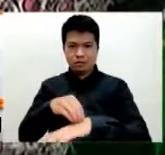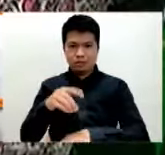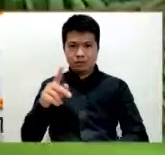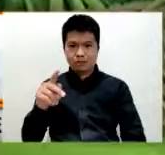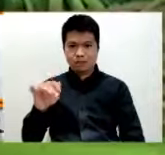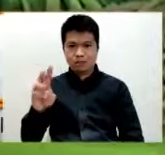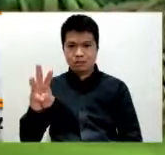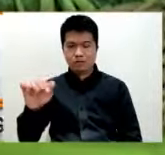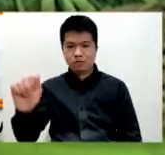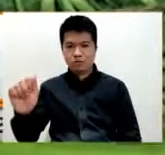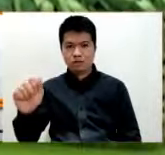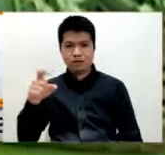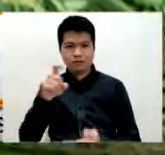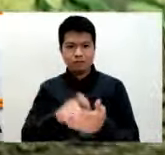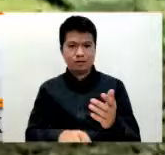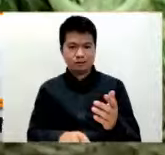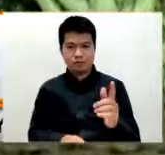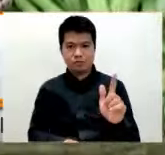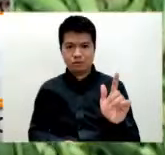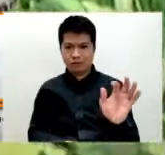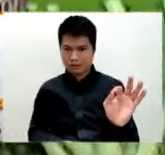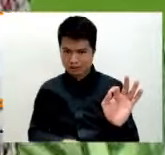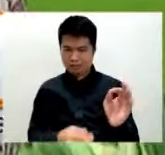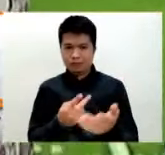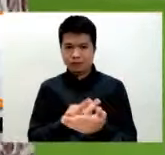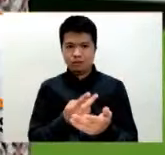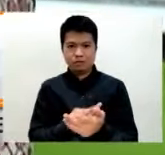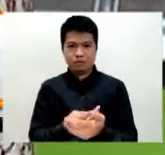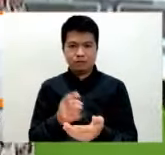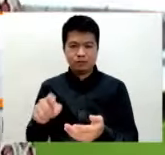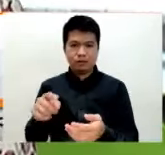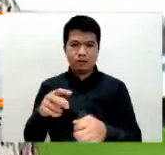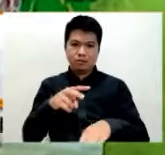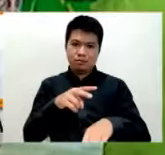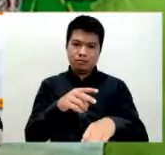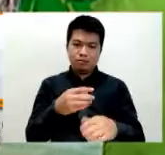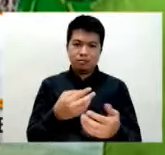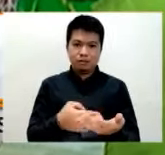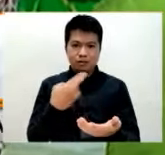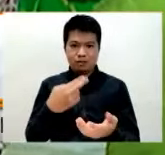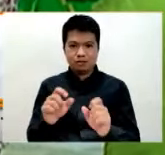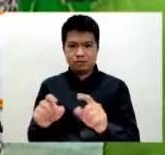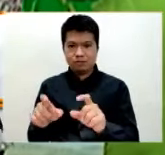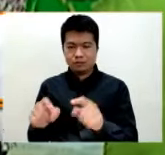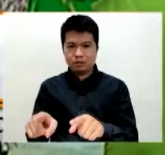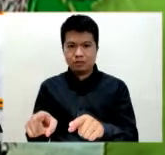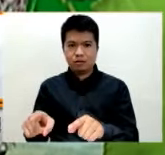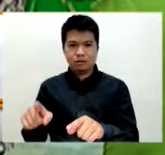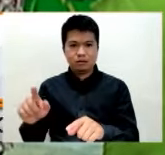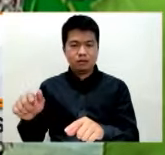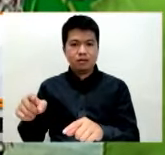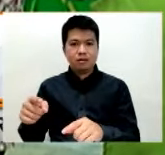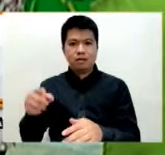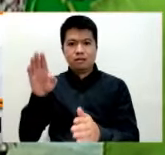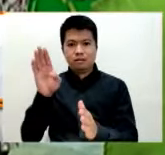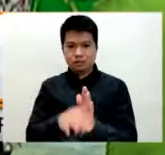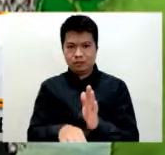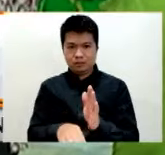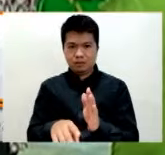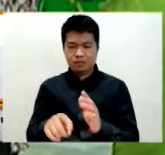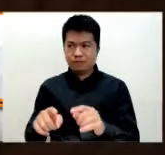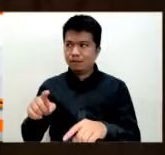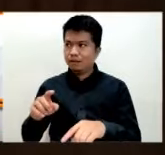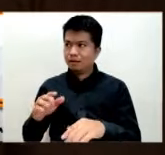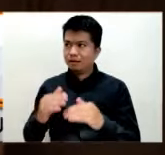kilo. Subsidized ng gobyerno ang ibebentang bigas sa mga kadiwa store, kaya di hamak na mas mura ito kumpara sa bigas sa